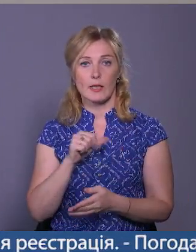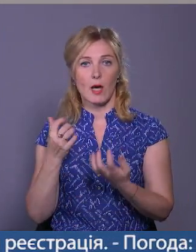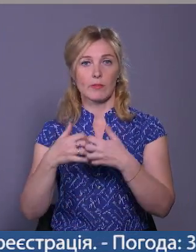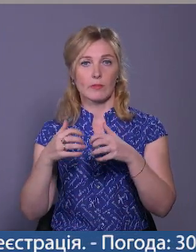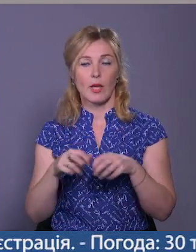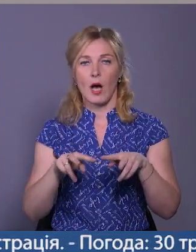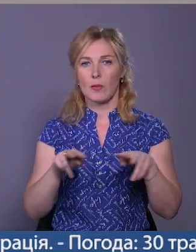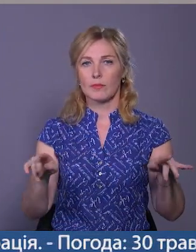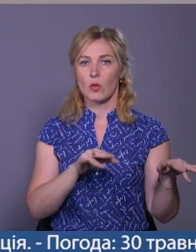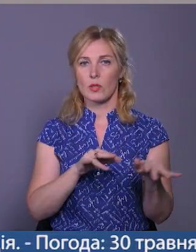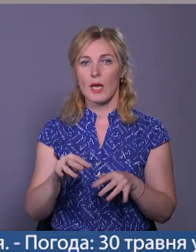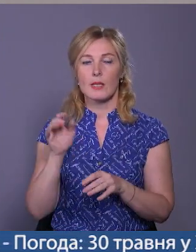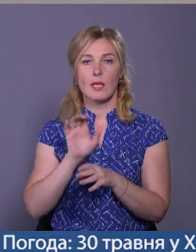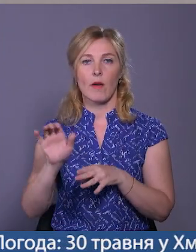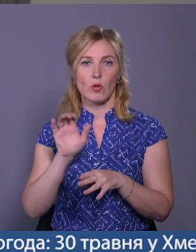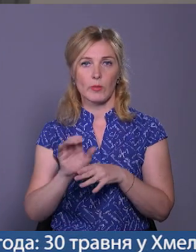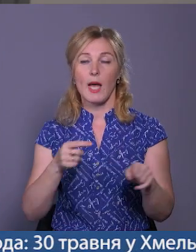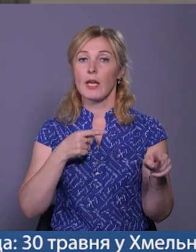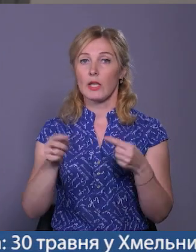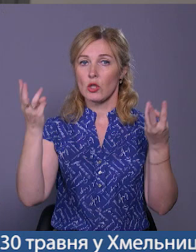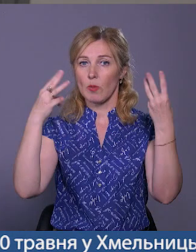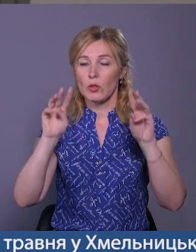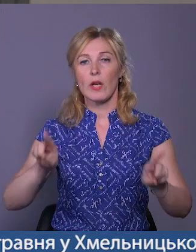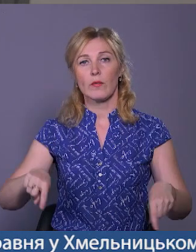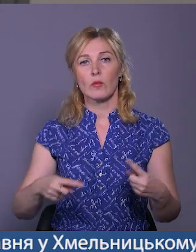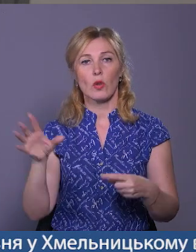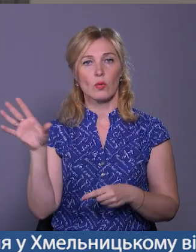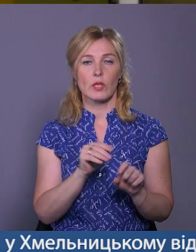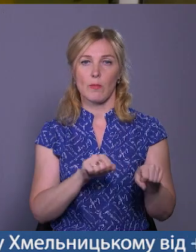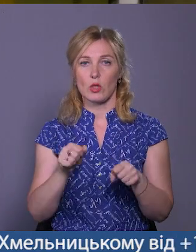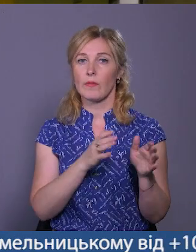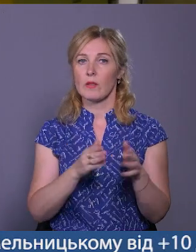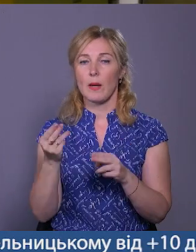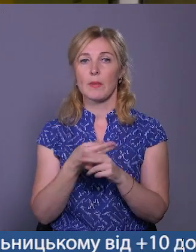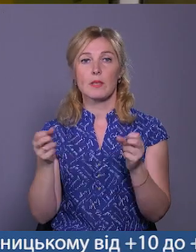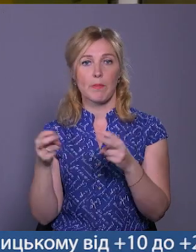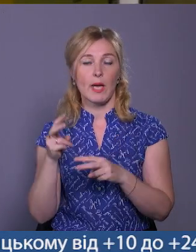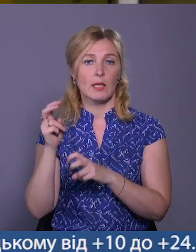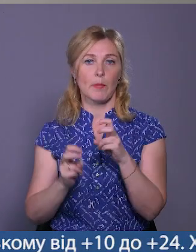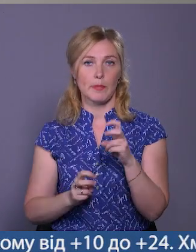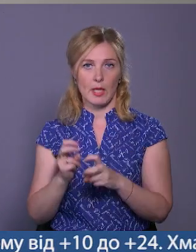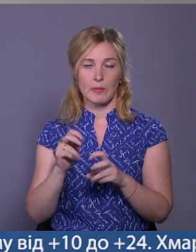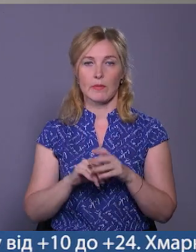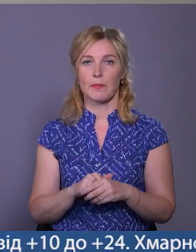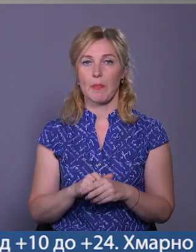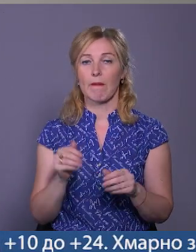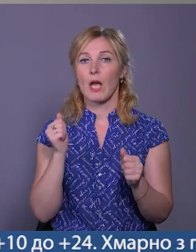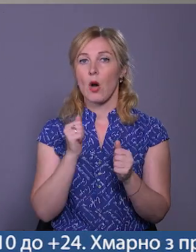одноманітні процеси на виробництві інша модель відтворює усі можливі системи безпеки на підприємстві